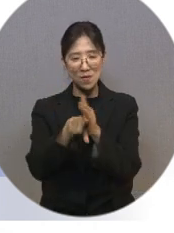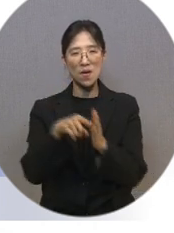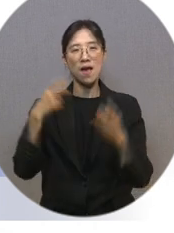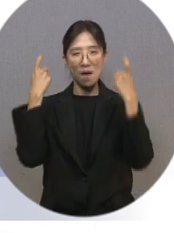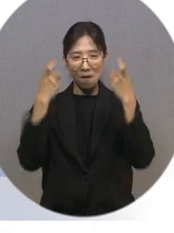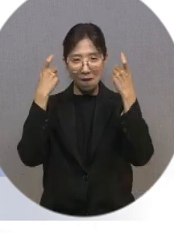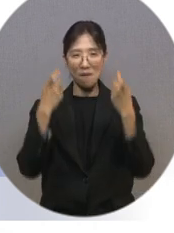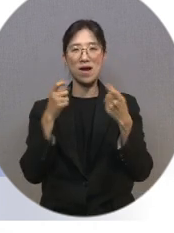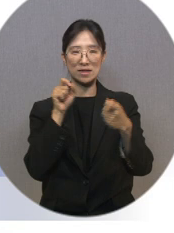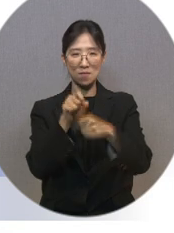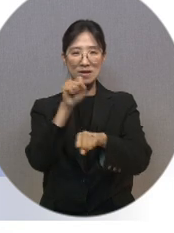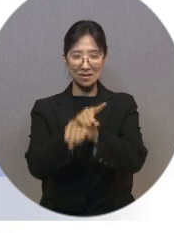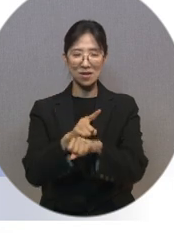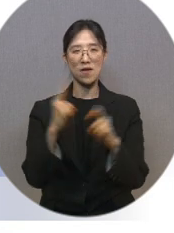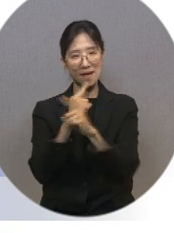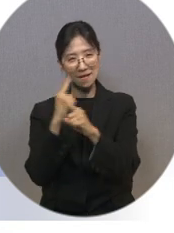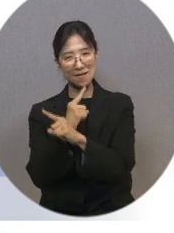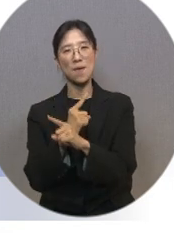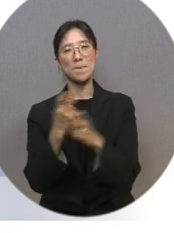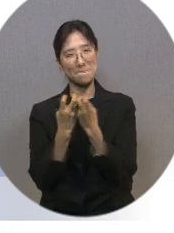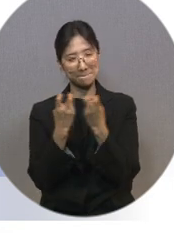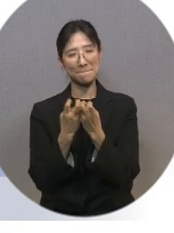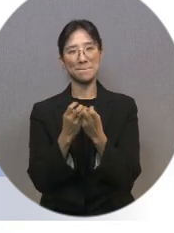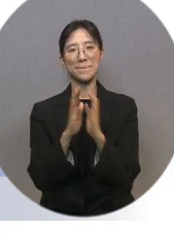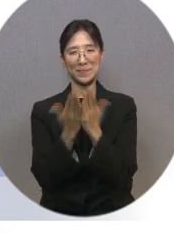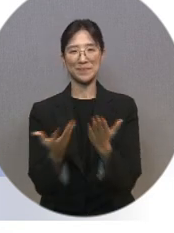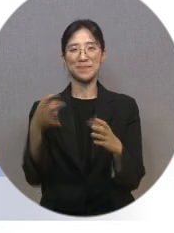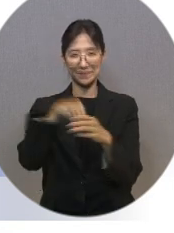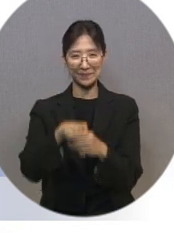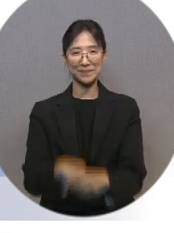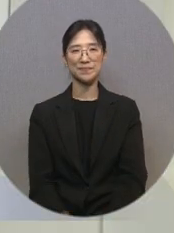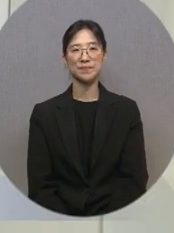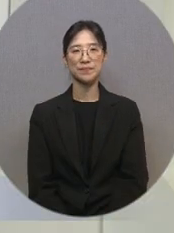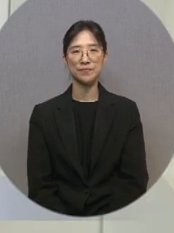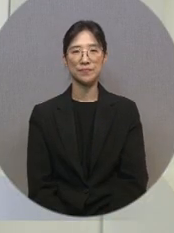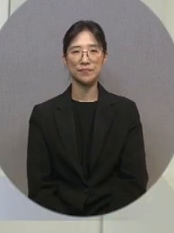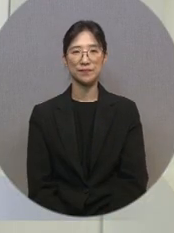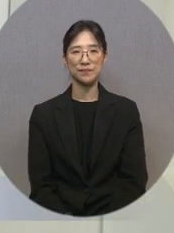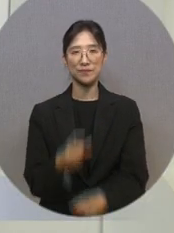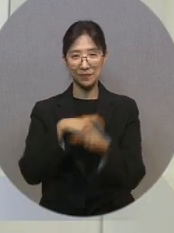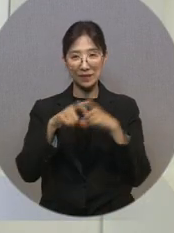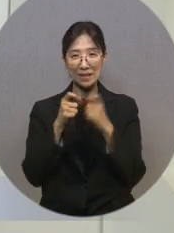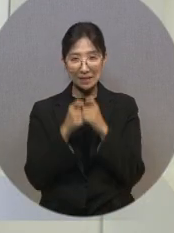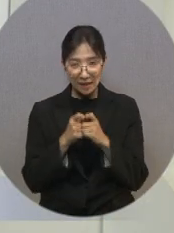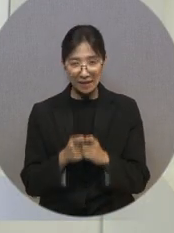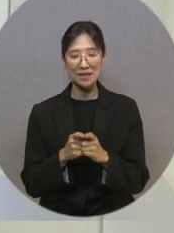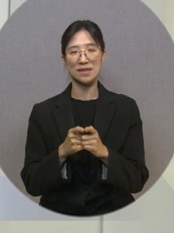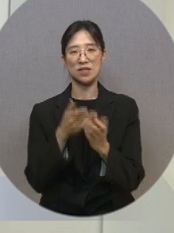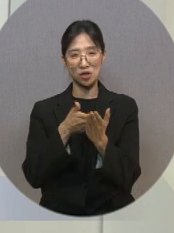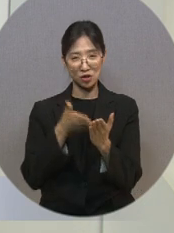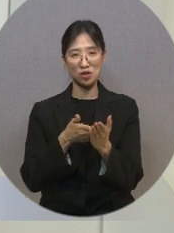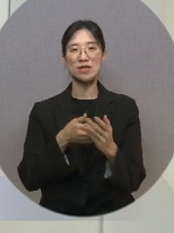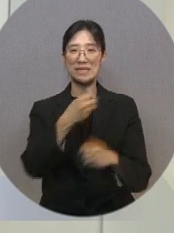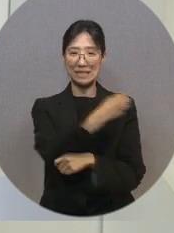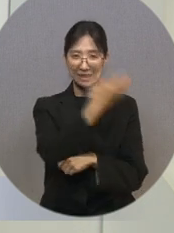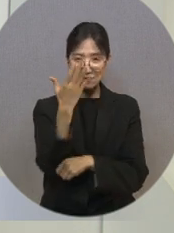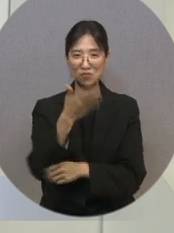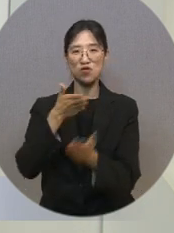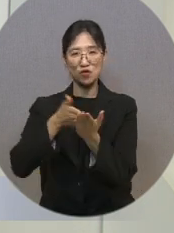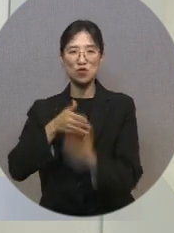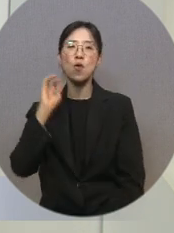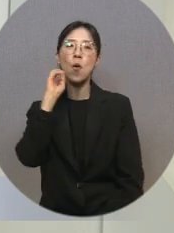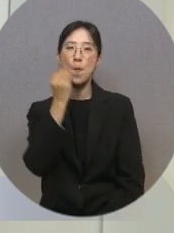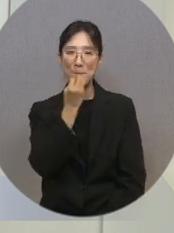관광 접근성 개선 방안을 다루고 있습니다 더 자세한 뉴스는 장애인 신문과 웰페어 뉴스